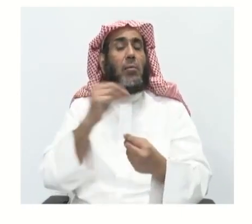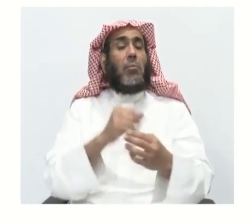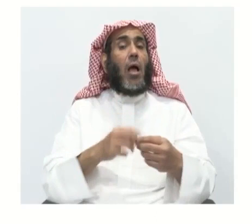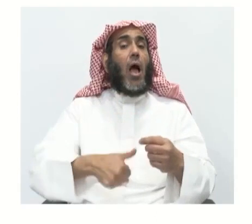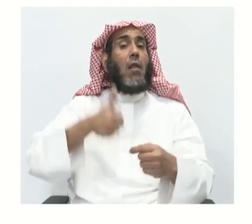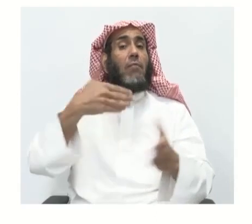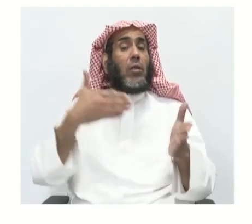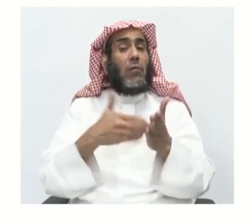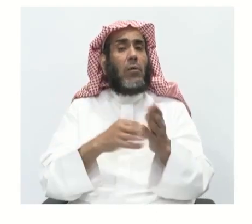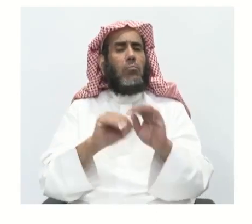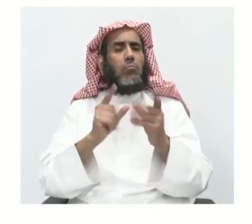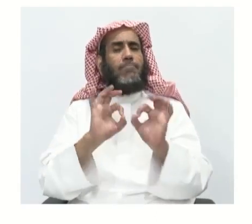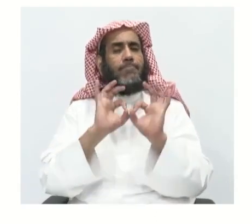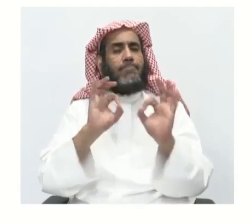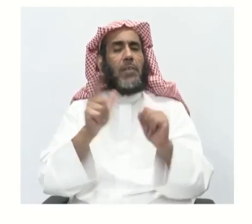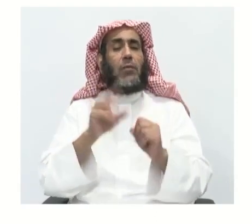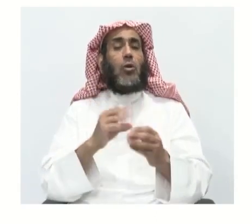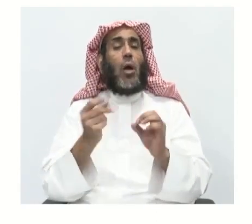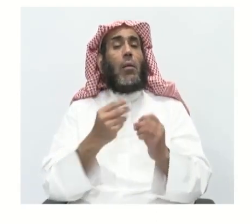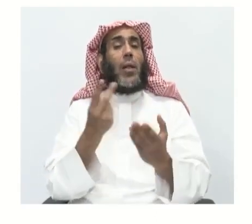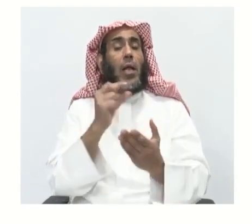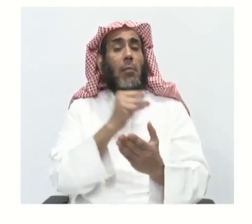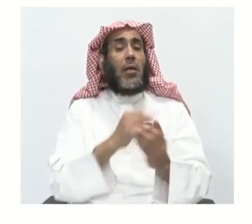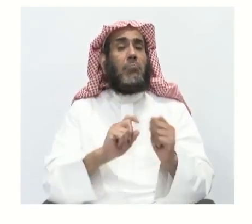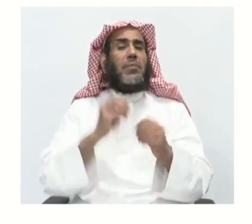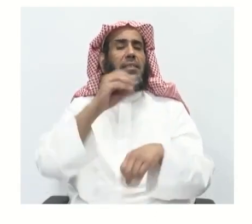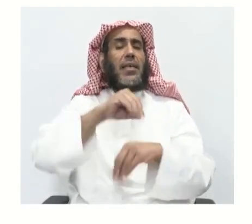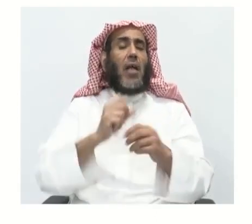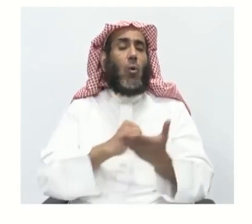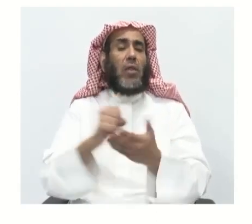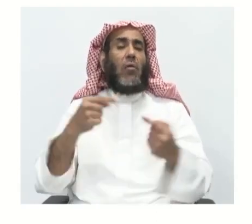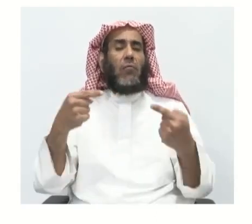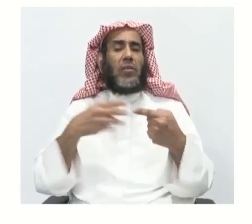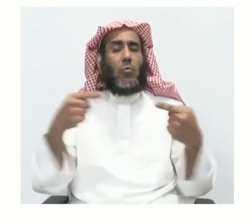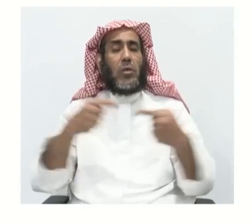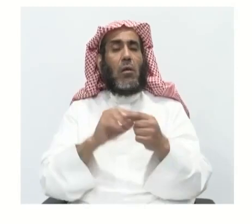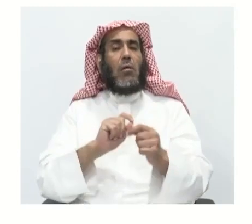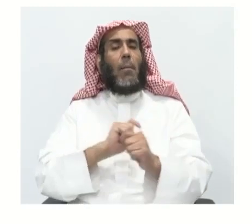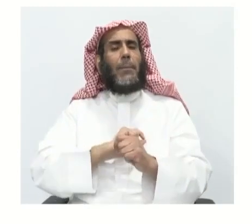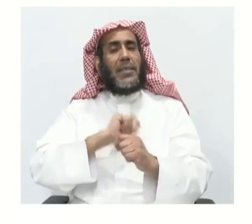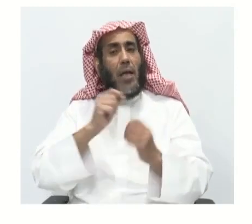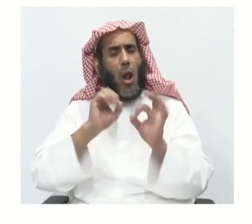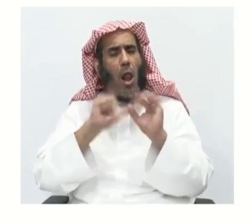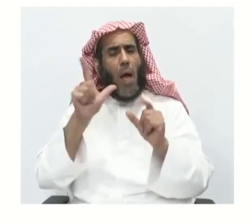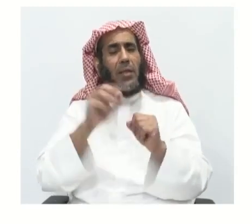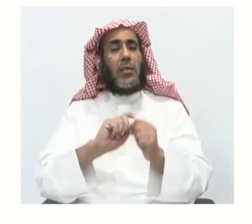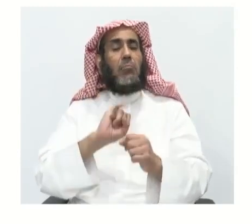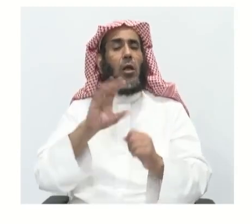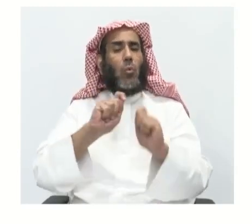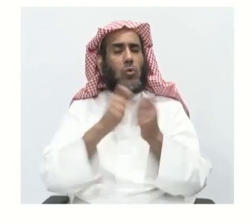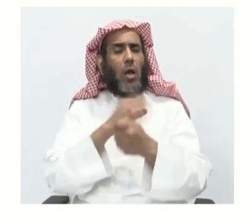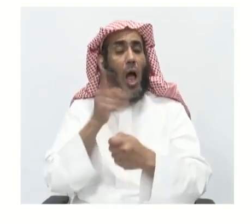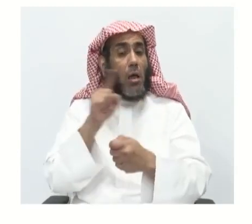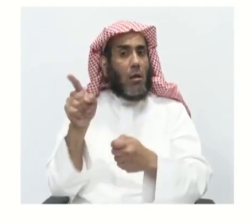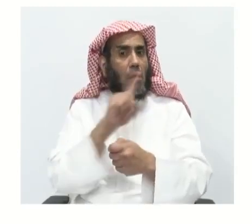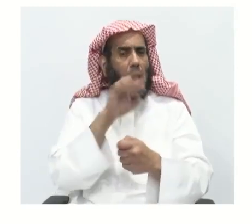متطرفه بشكل صحيح كذلك تكتب عددا من الكلمات بالزياده والحذف والوصل والفصل بسلامه ابنائ وتصحح اي خطا